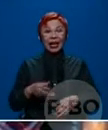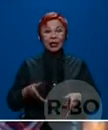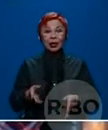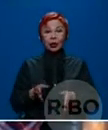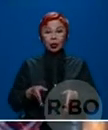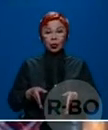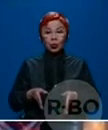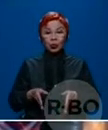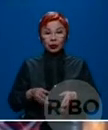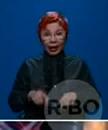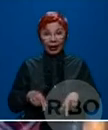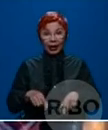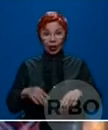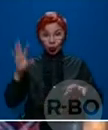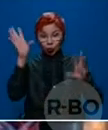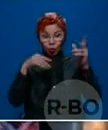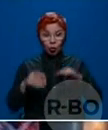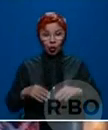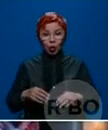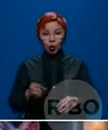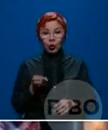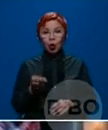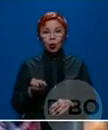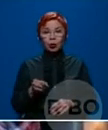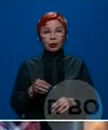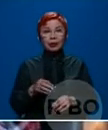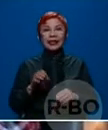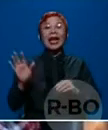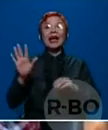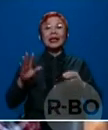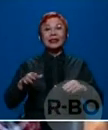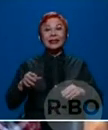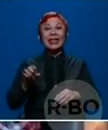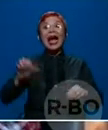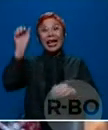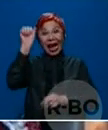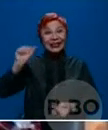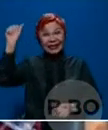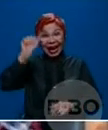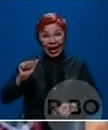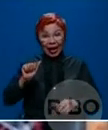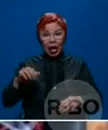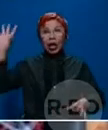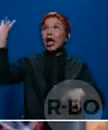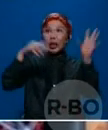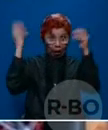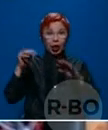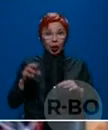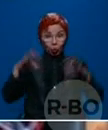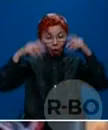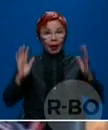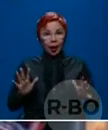Lanina saat ini hampir semua kota negara Asia itu tenggelam Karena Lanina tapi coba lihat